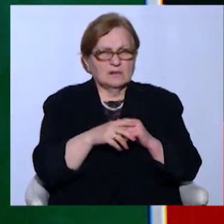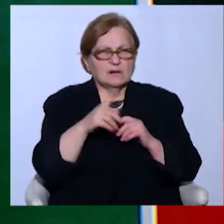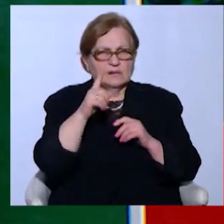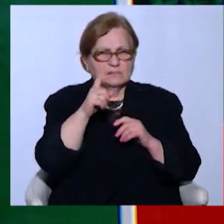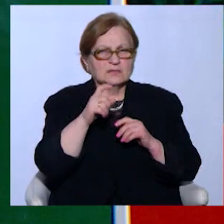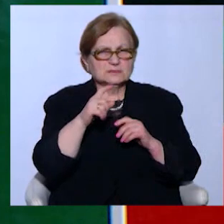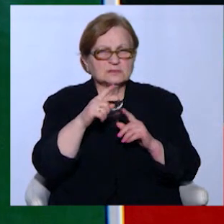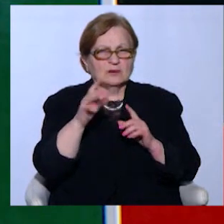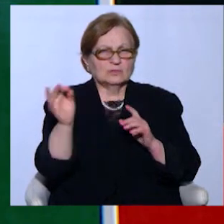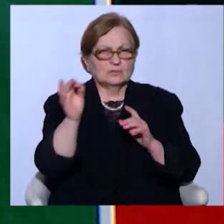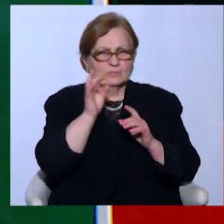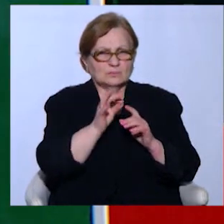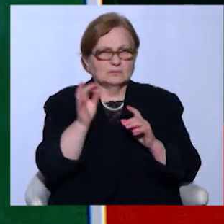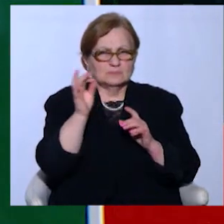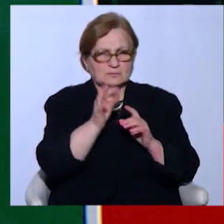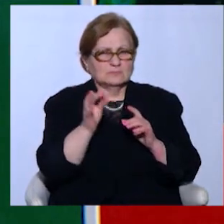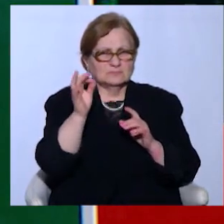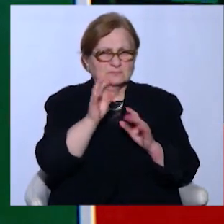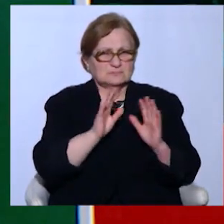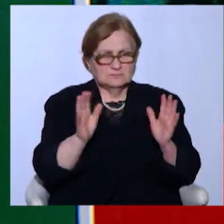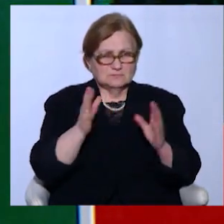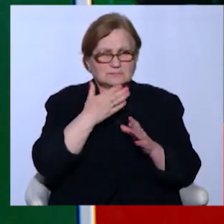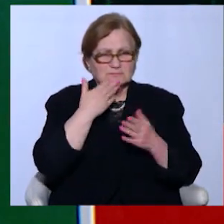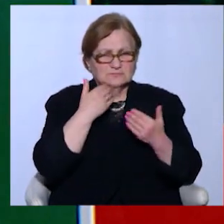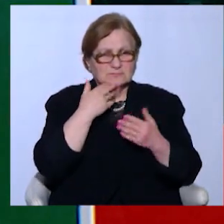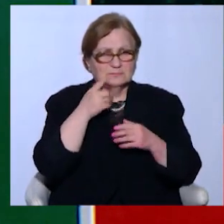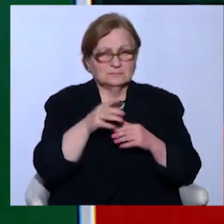100-ზე გამრავლების წესი? ნულები უნდა მიუწეროთ